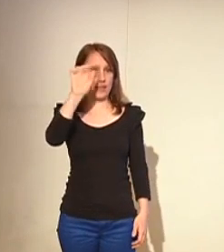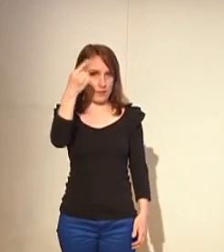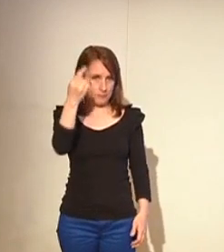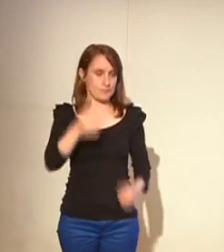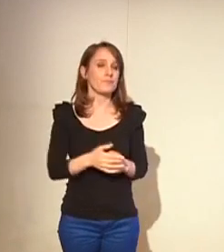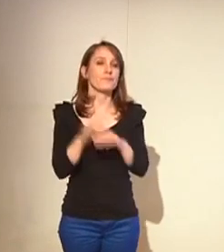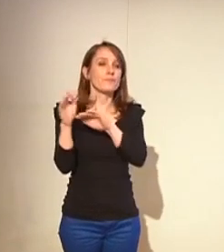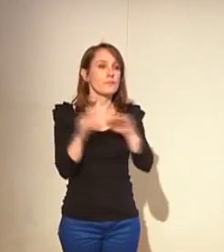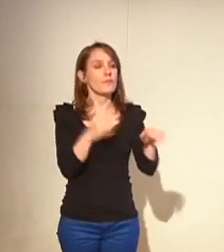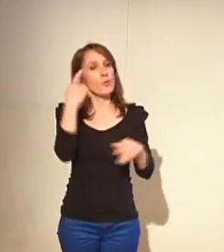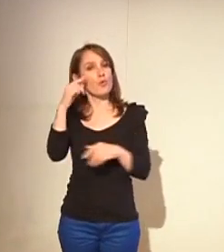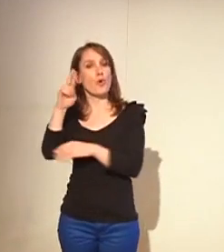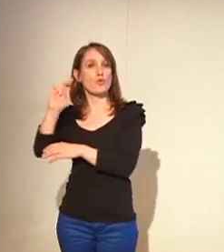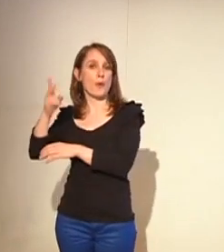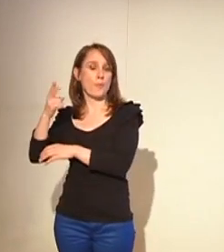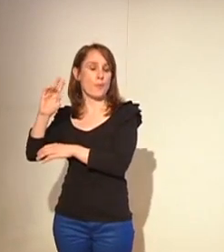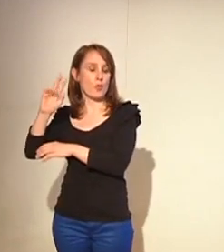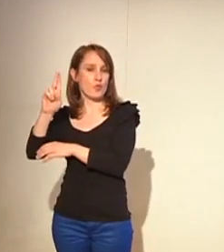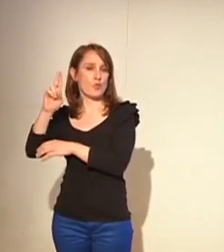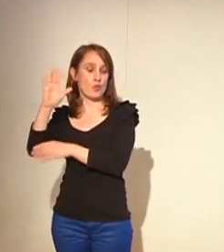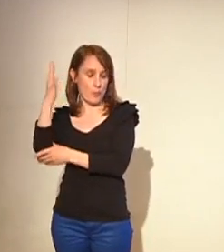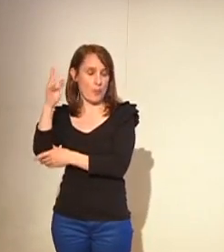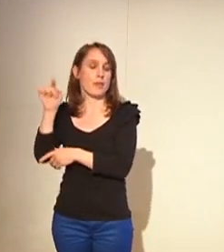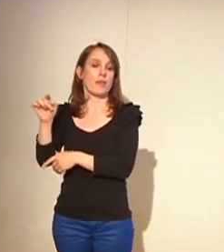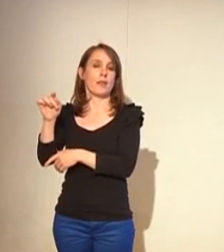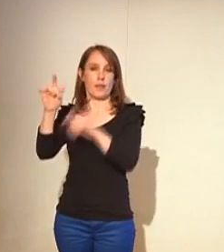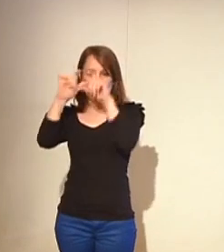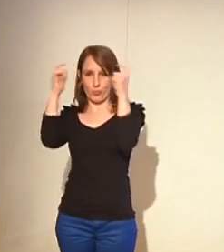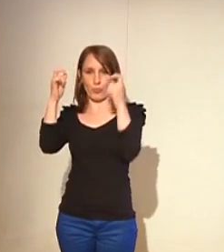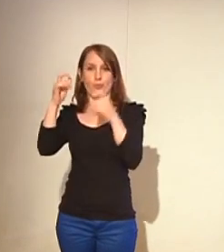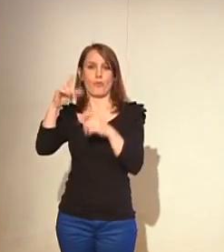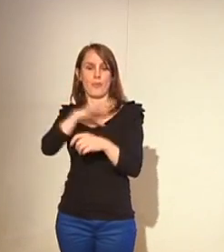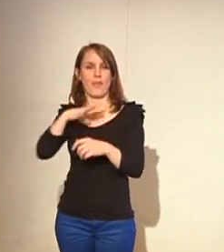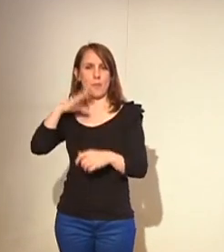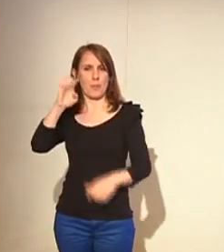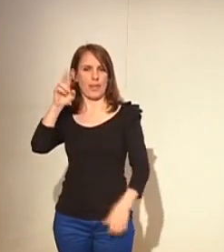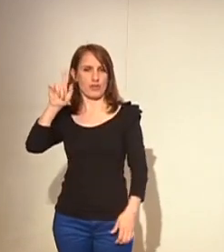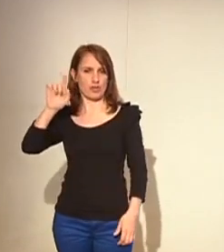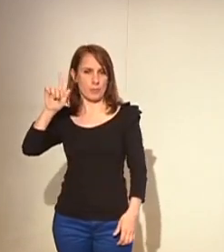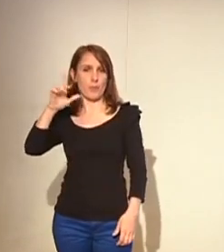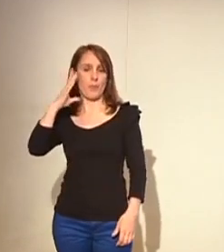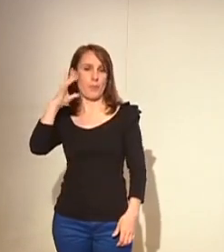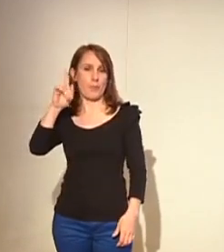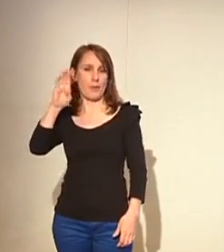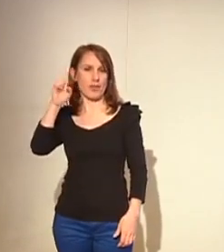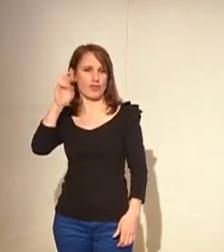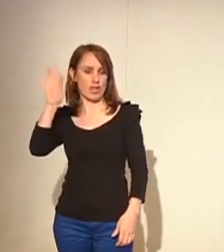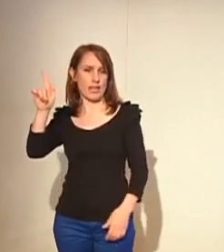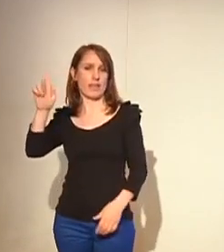civile en titulaire madame beréranger en suppléant monsieur barbier et pour le Front national